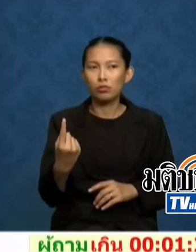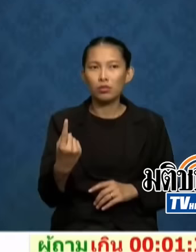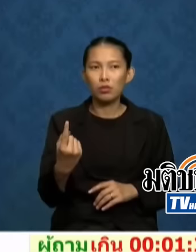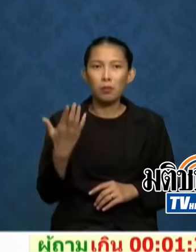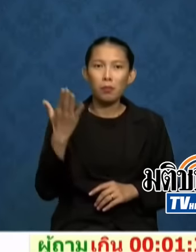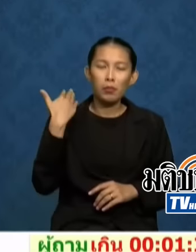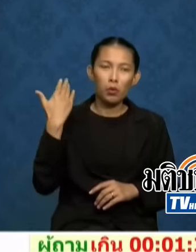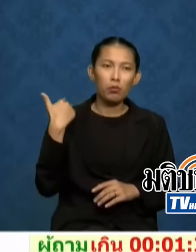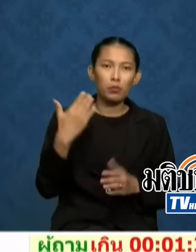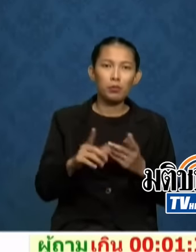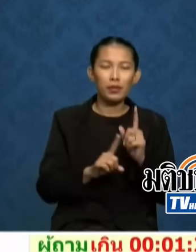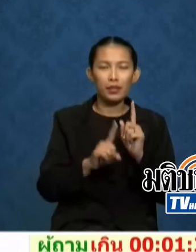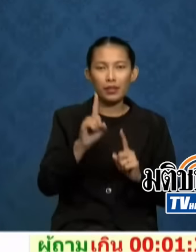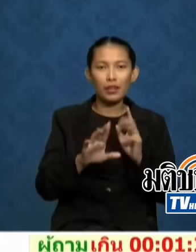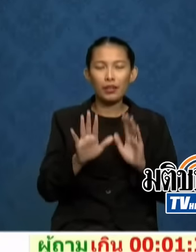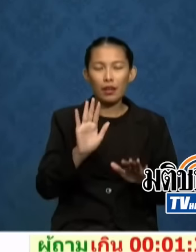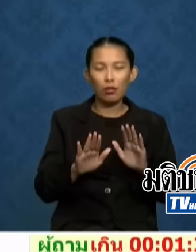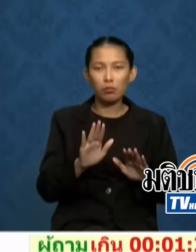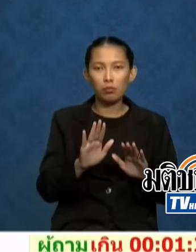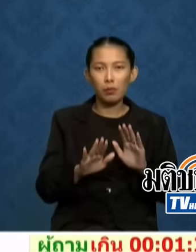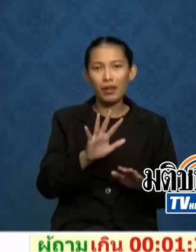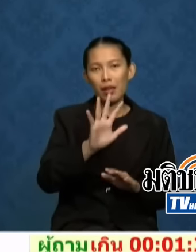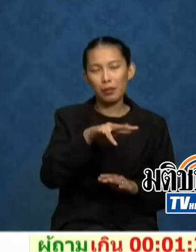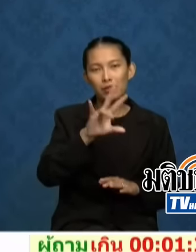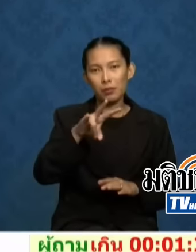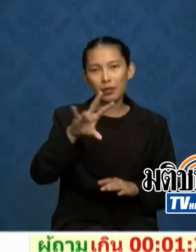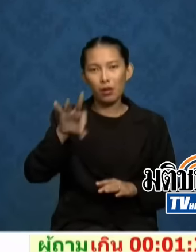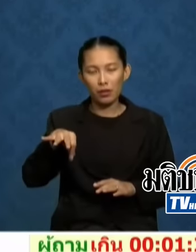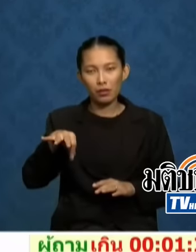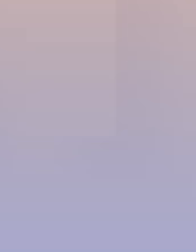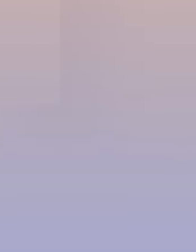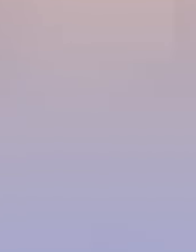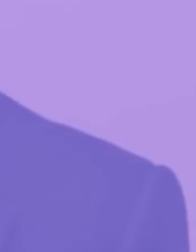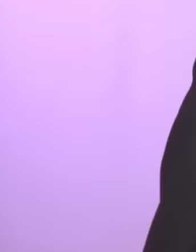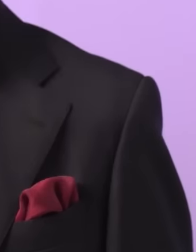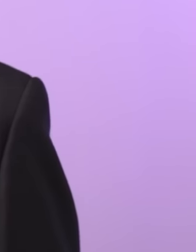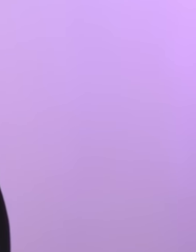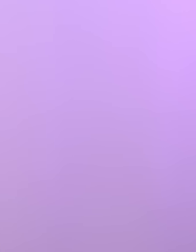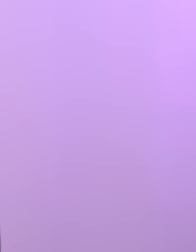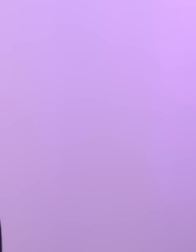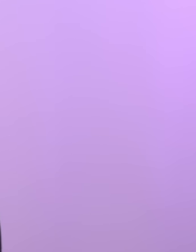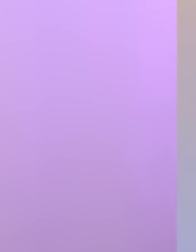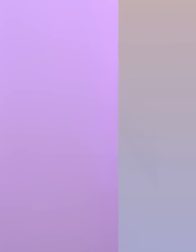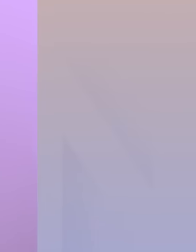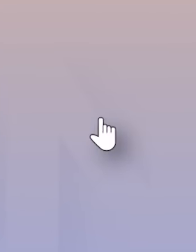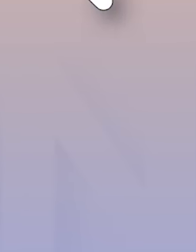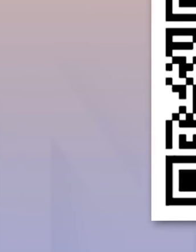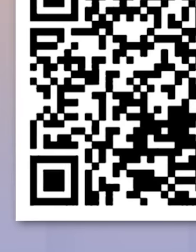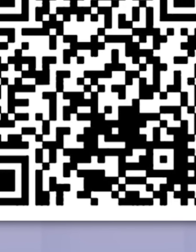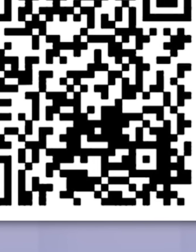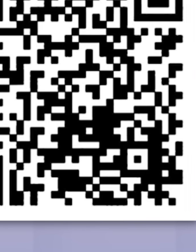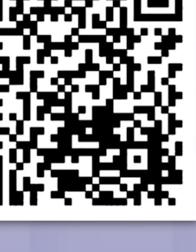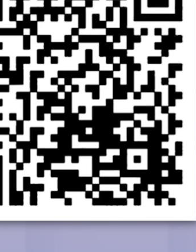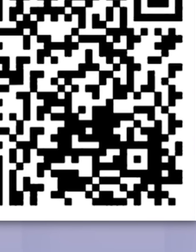าเนี่ยเป็นตัวเลขเป็นเกณฑ์ตั้งแต่ 5,000 7,000 9,000 นะครับ ดูคลิปจบแล้วฝากกดไล